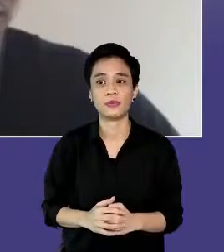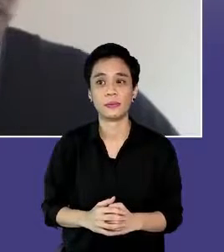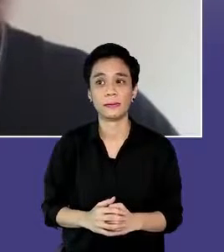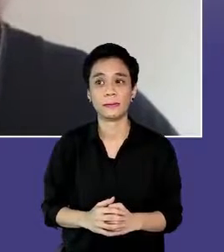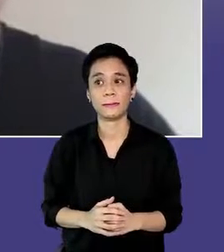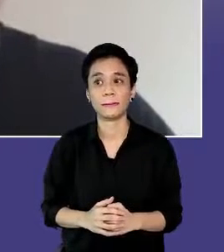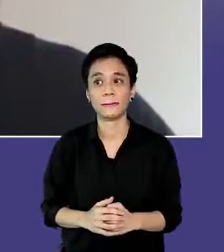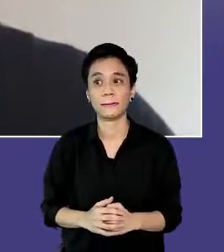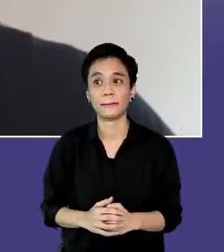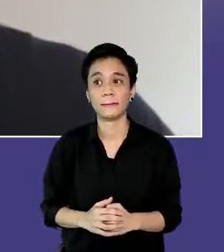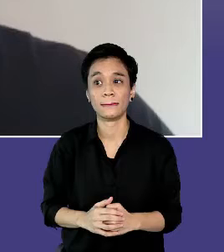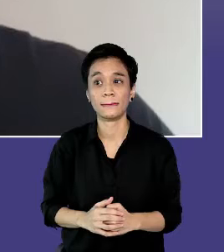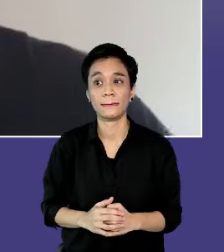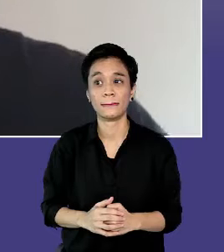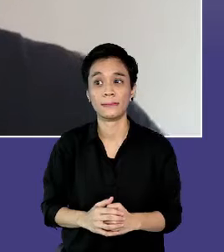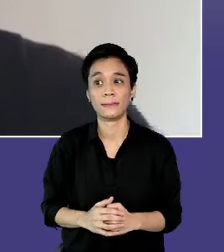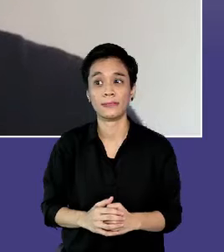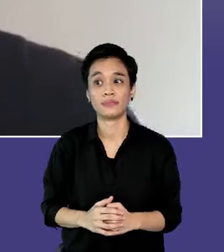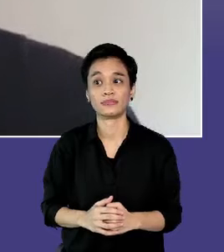hai hai